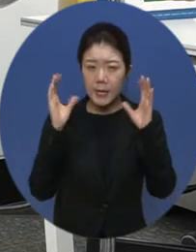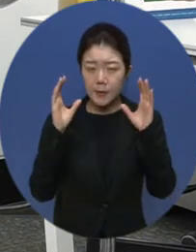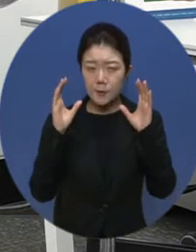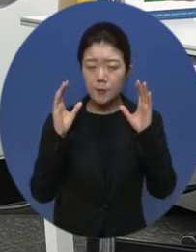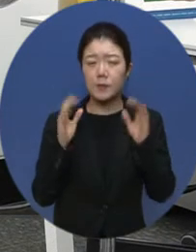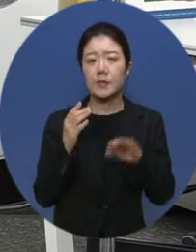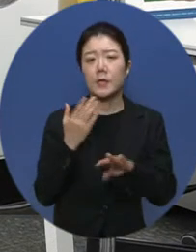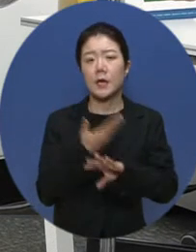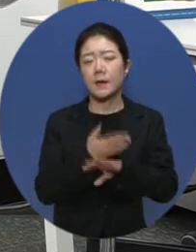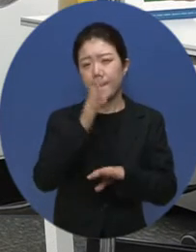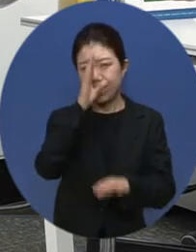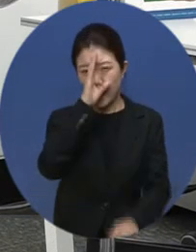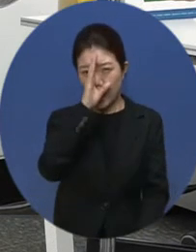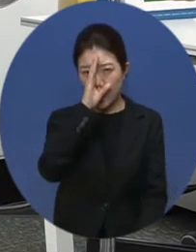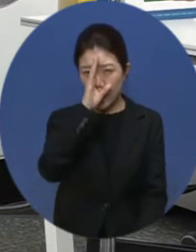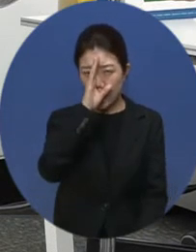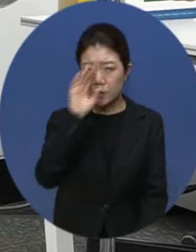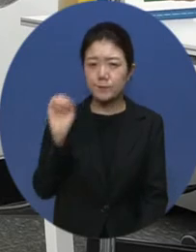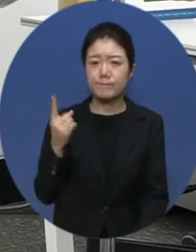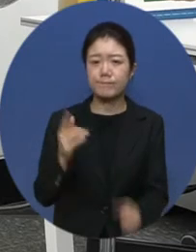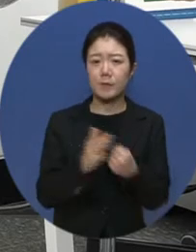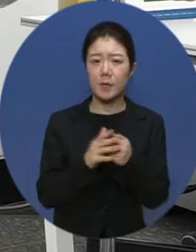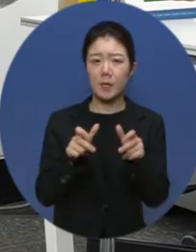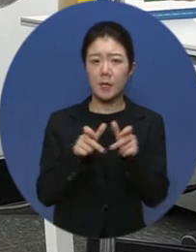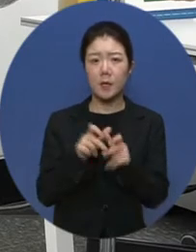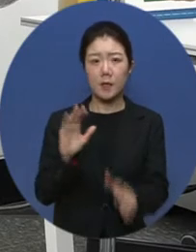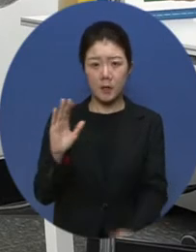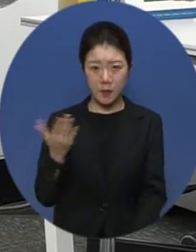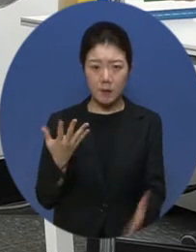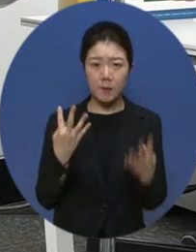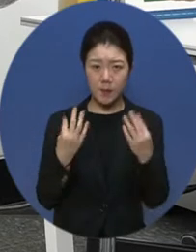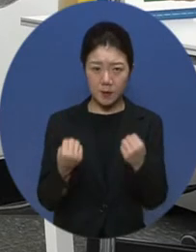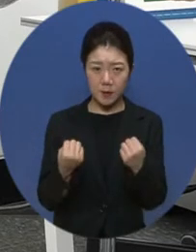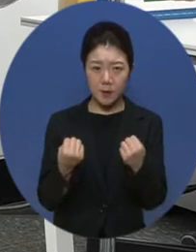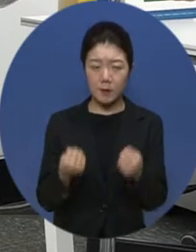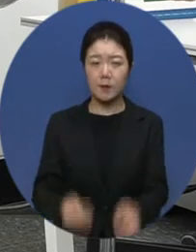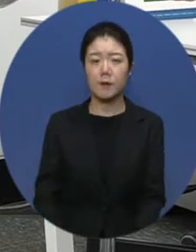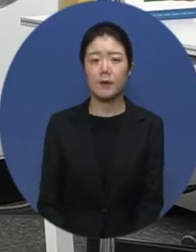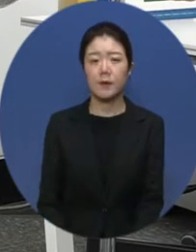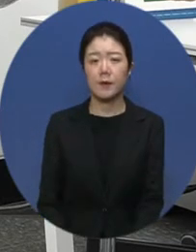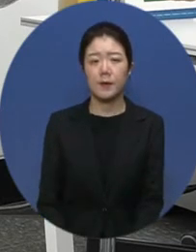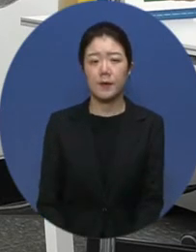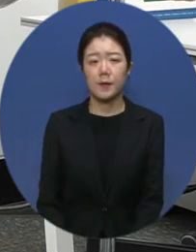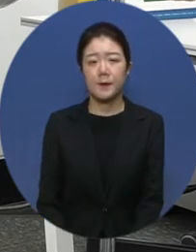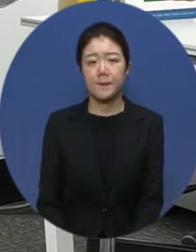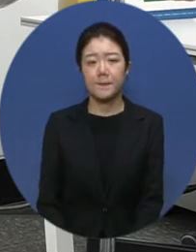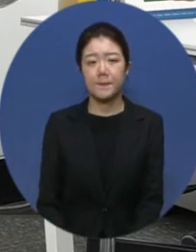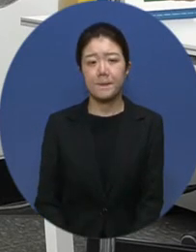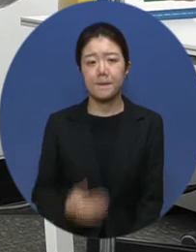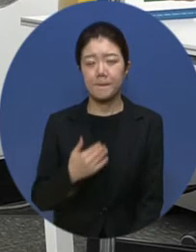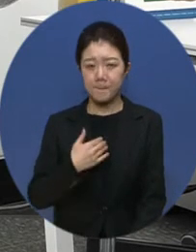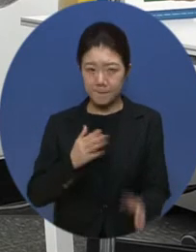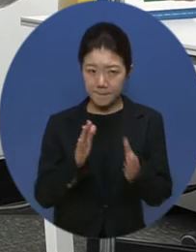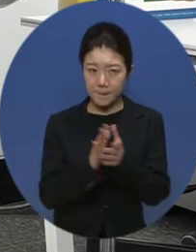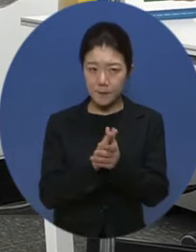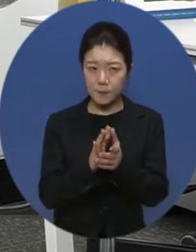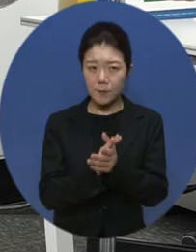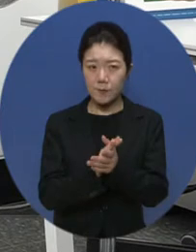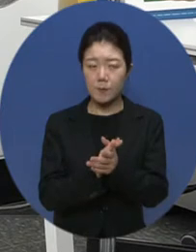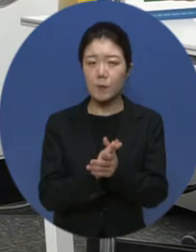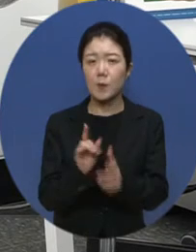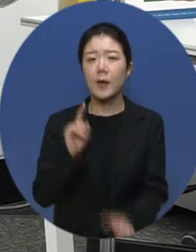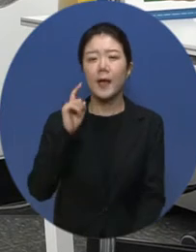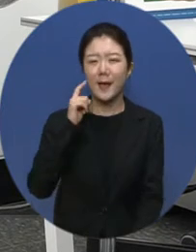다른 질병이라던가 그런 것들 때문에 장애가 되는 경우가 많은데 그 우리 친구들도